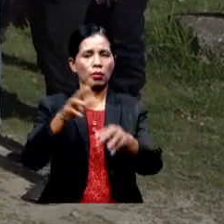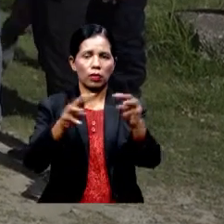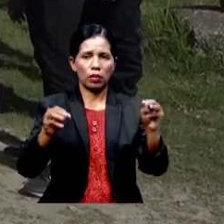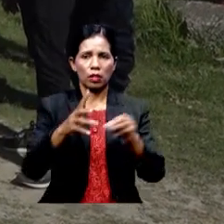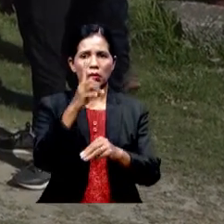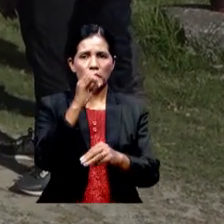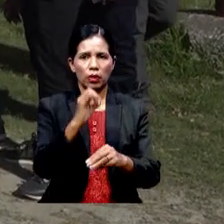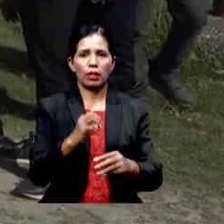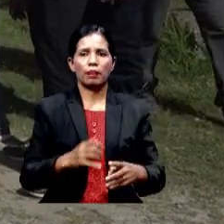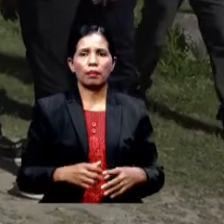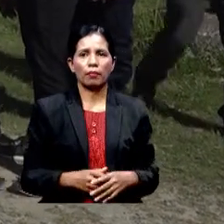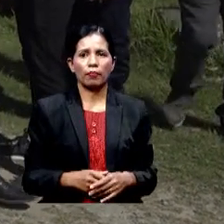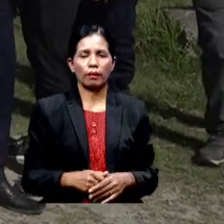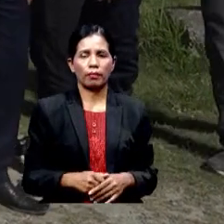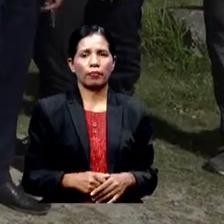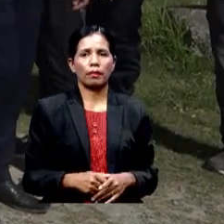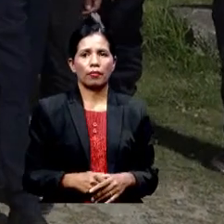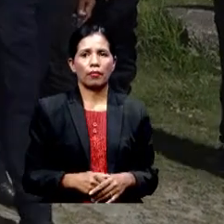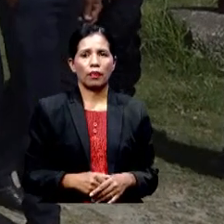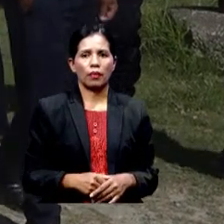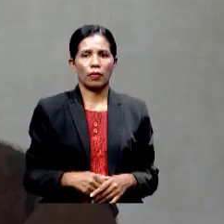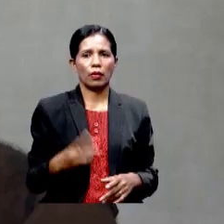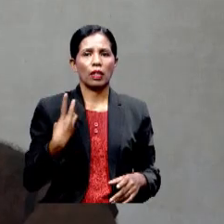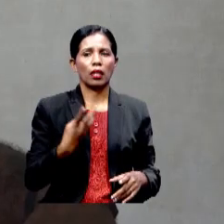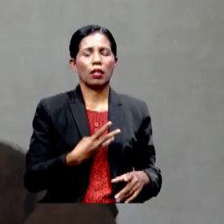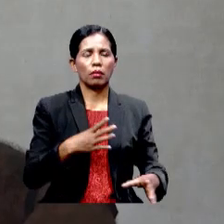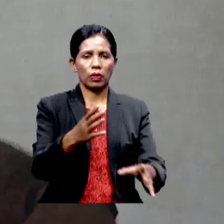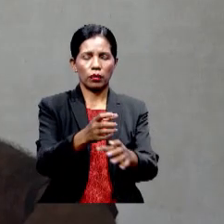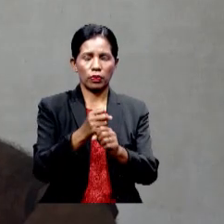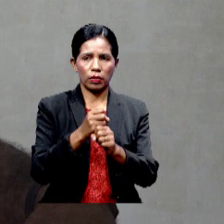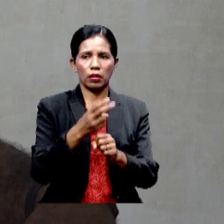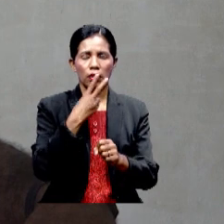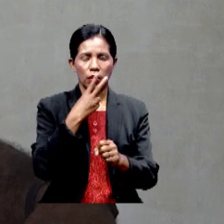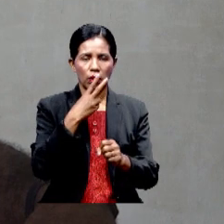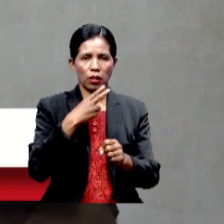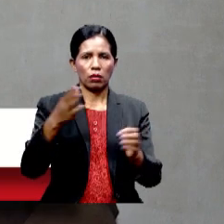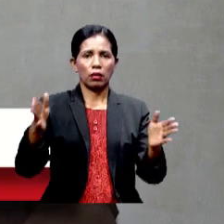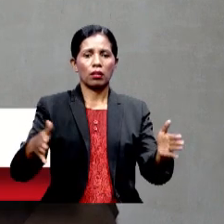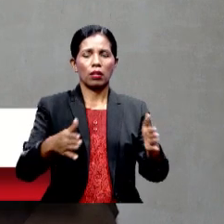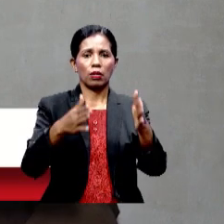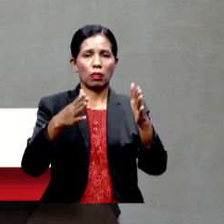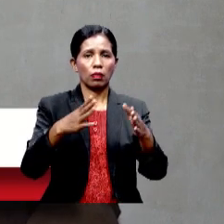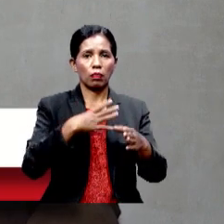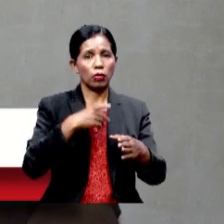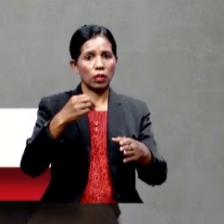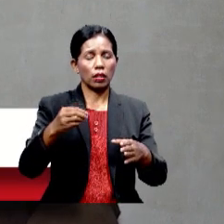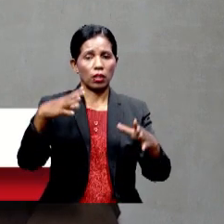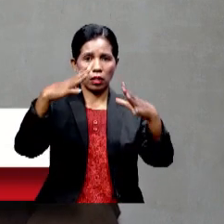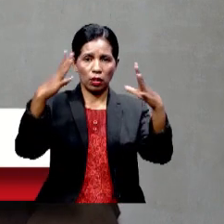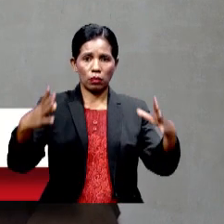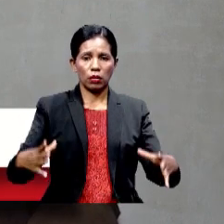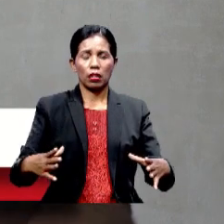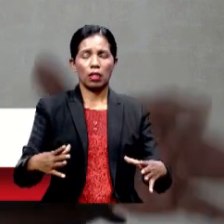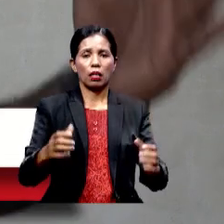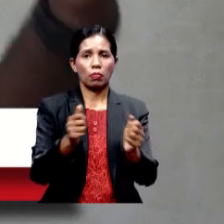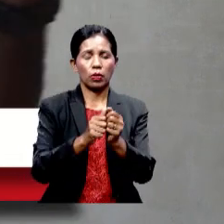Dili. Consegue fut sigaru quasi karon mutine Sanulo Racing Ida. E